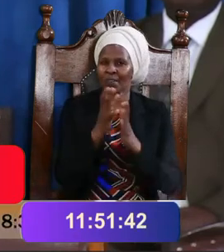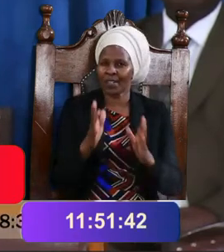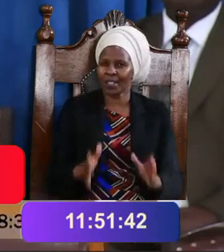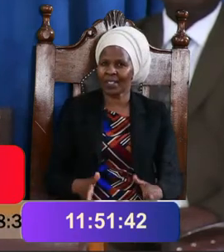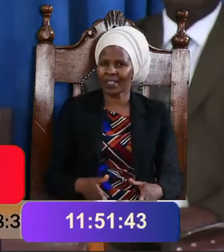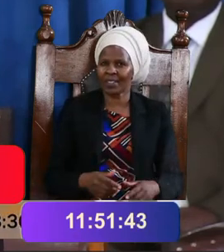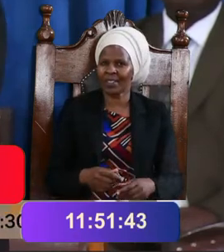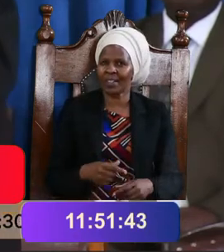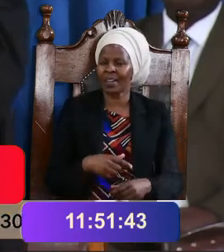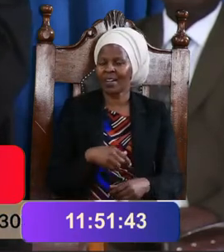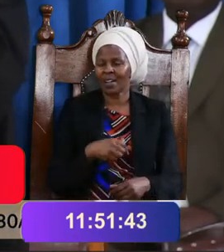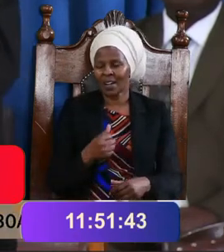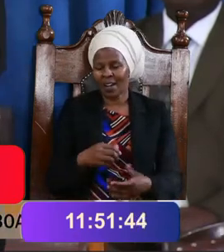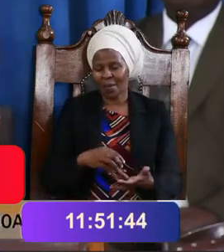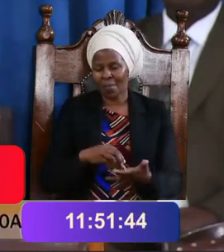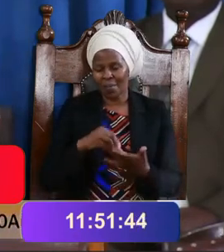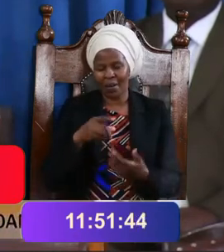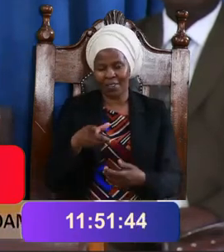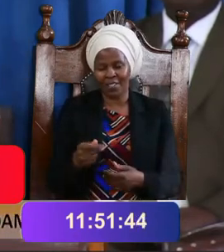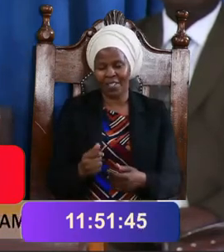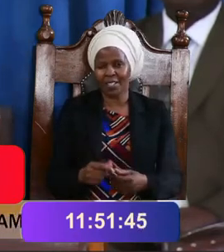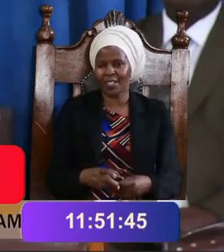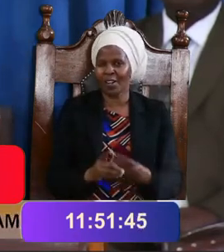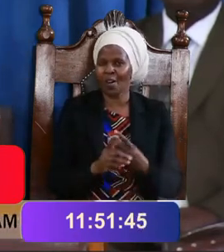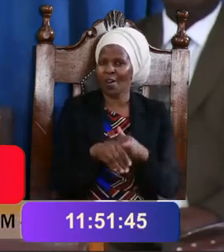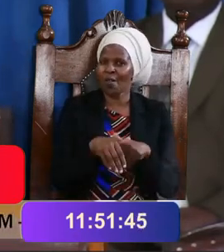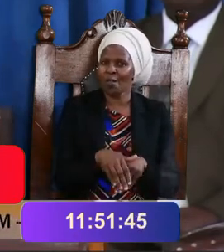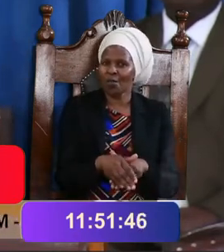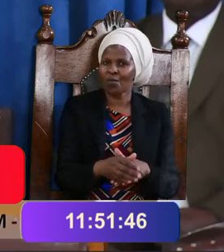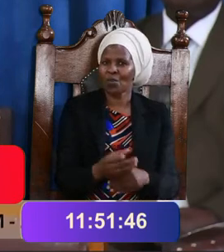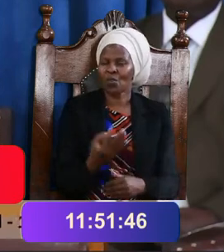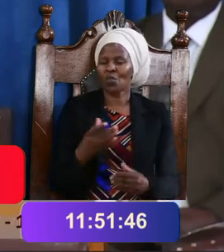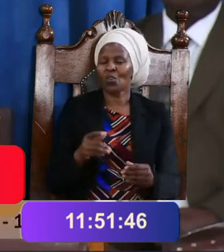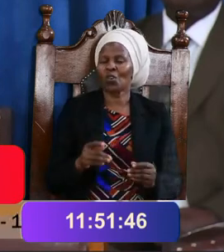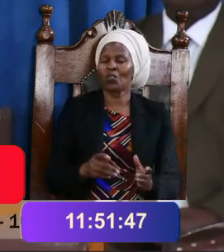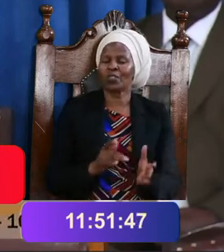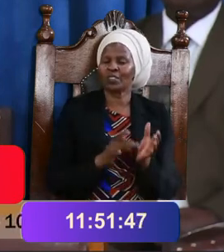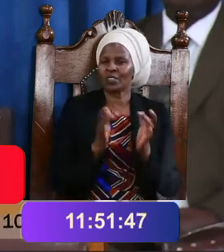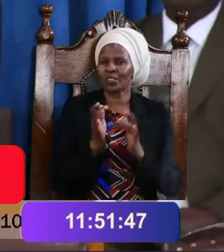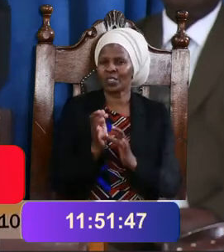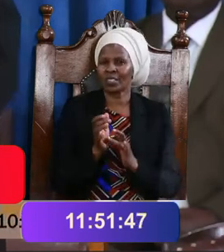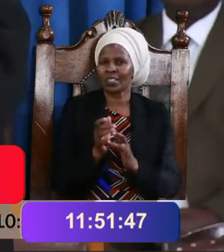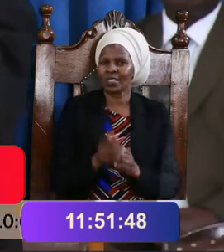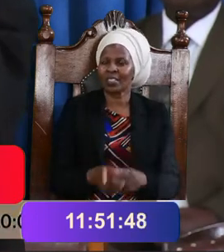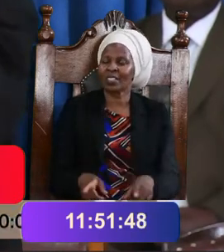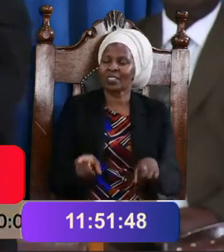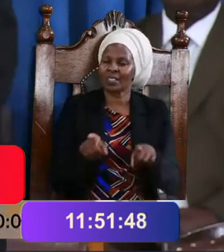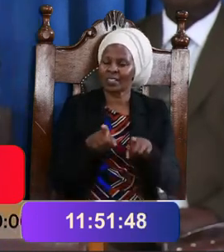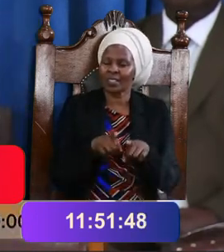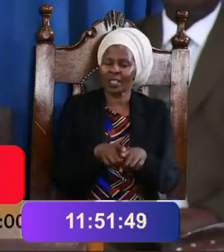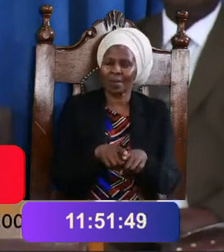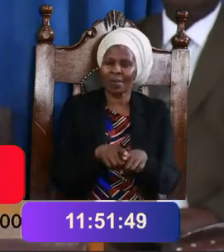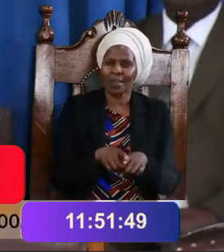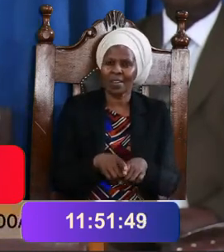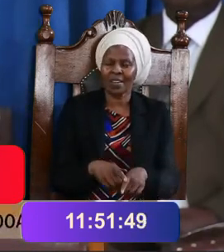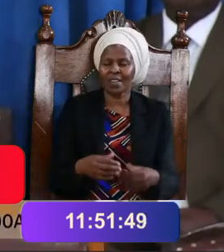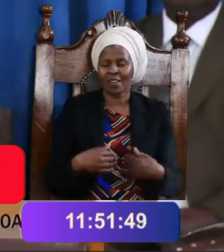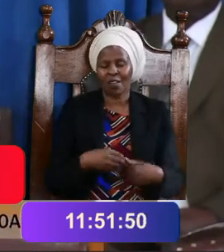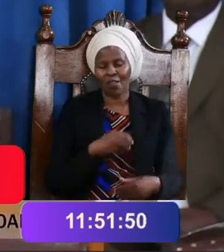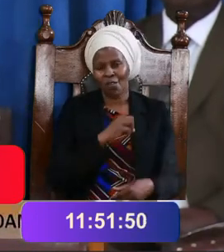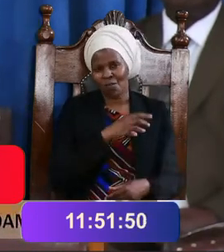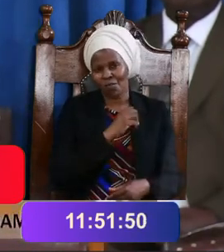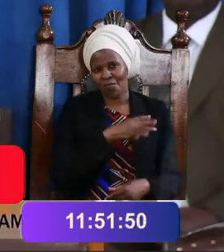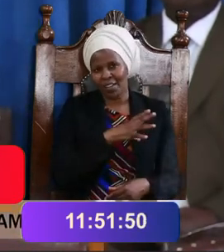ambao walikuwa na katika uongozi wa ile ministry ya Yesu, pia yeye akapatwa na woga